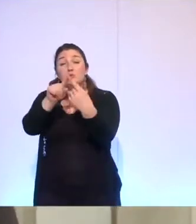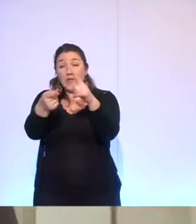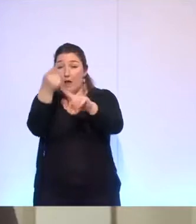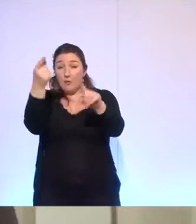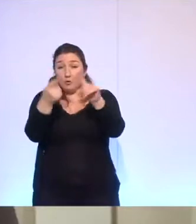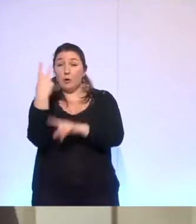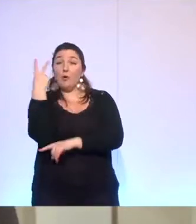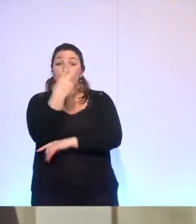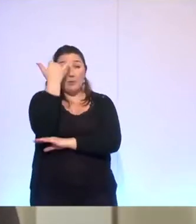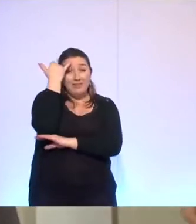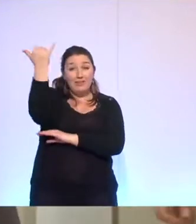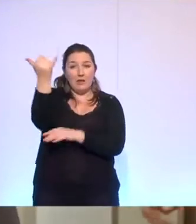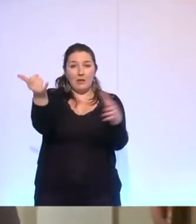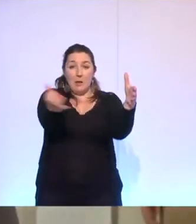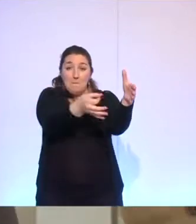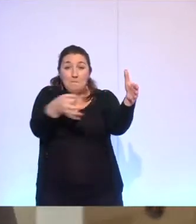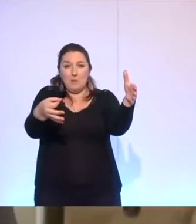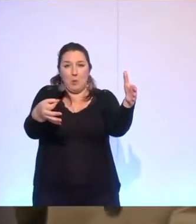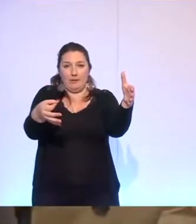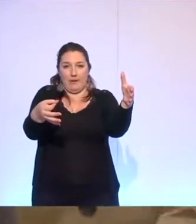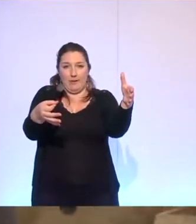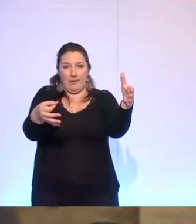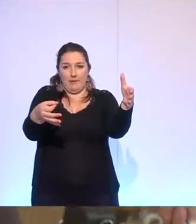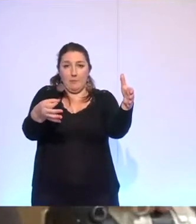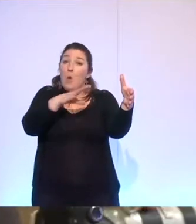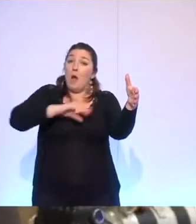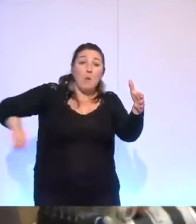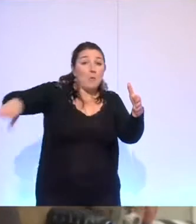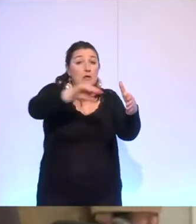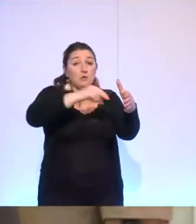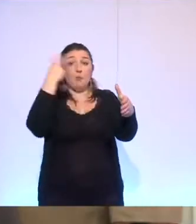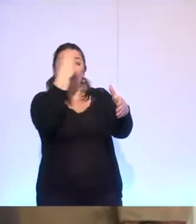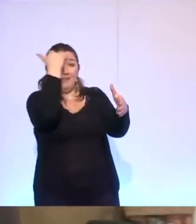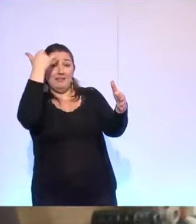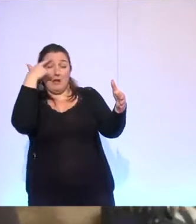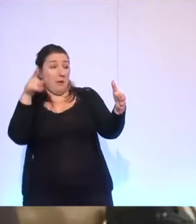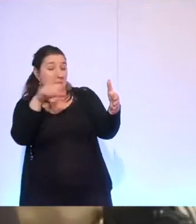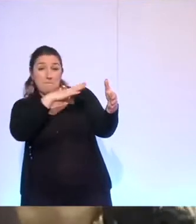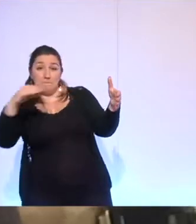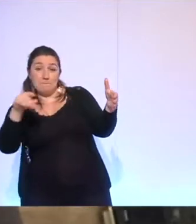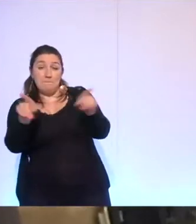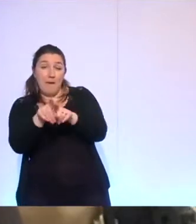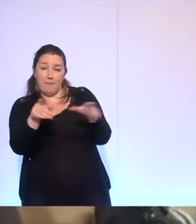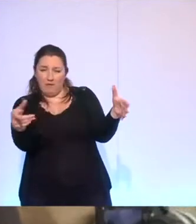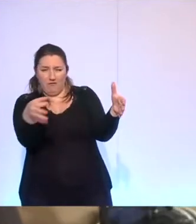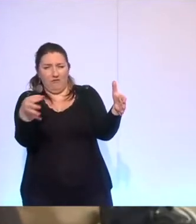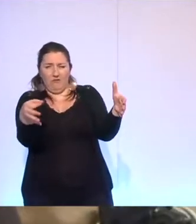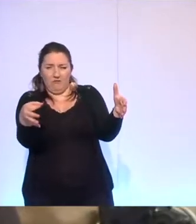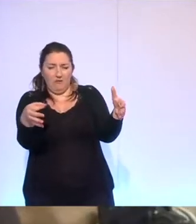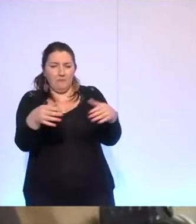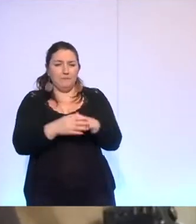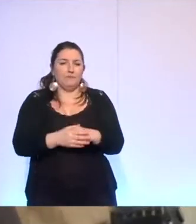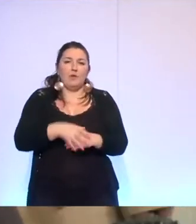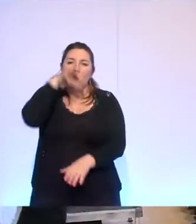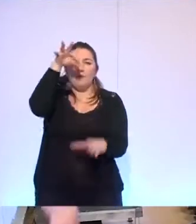sont minoritaires au sein de la population. Dans la diversité de ces votes, une